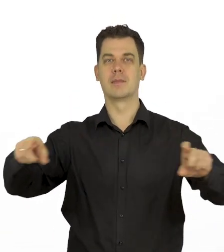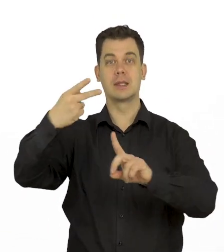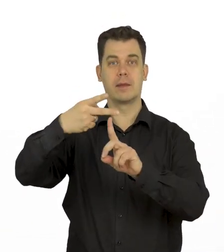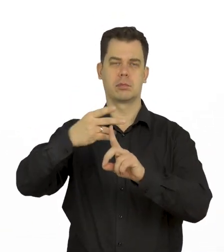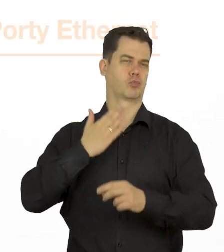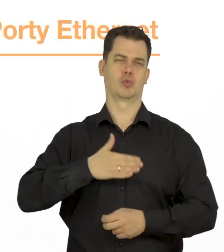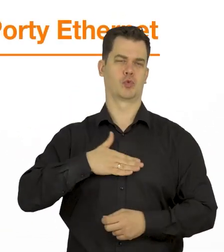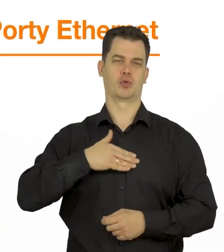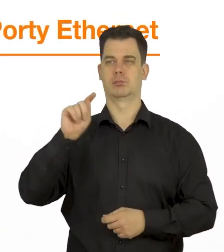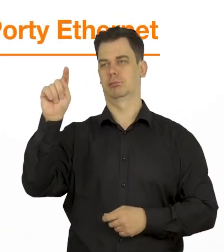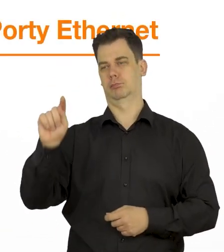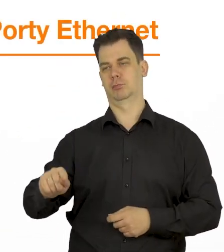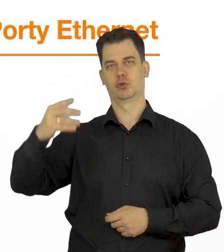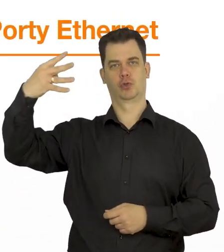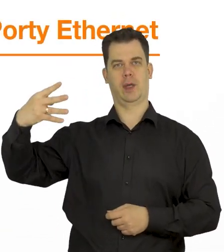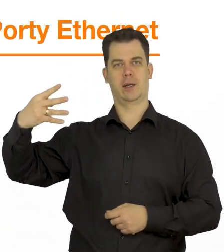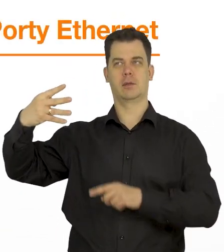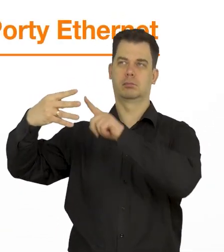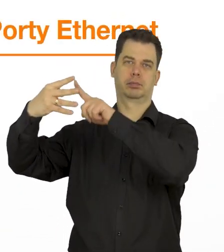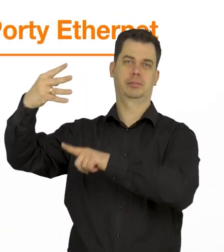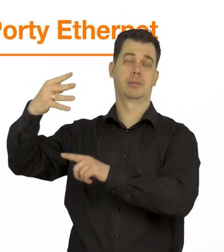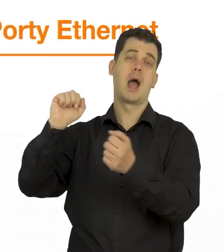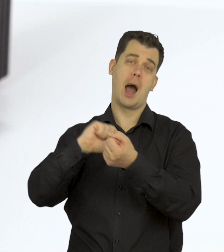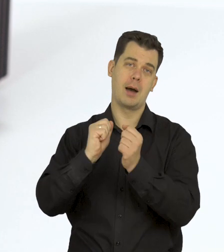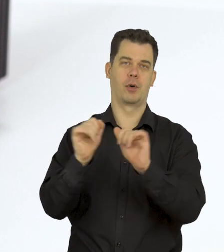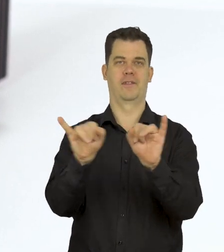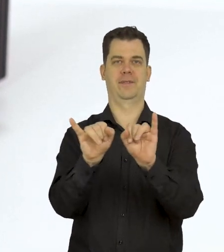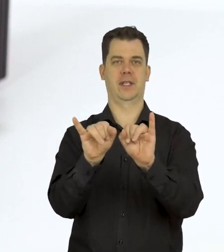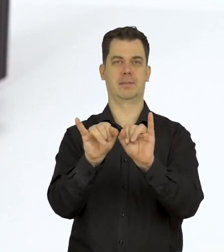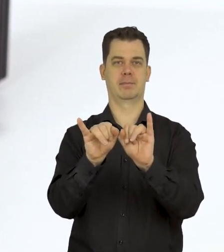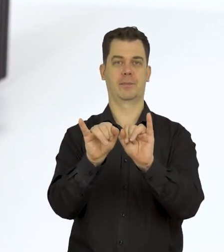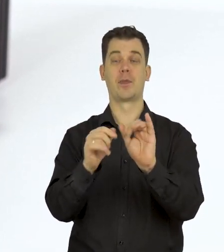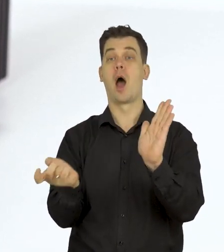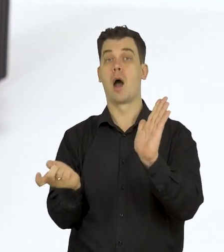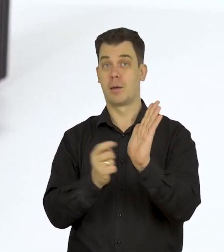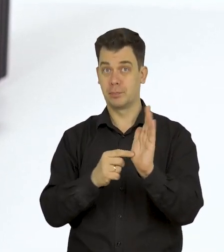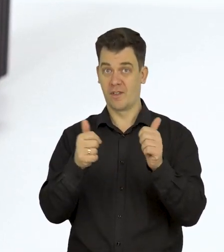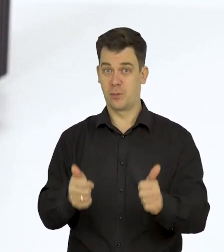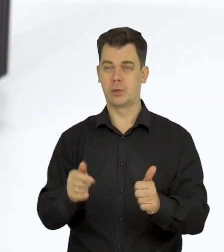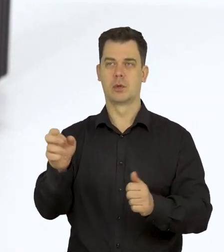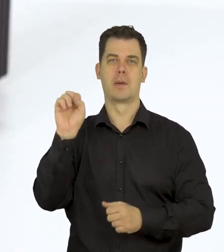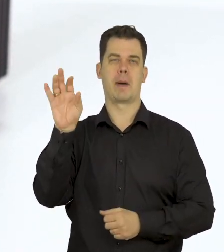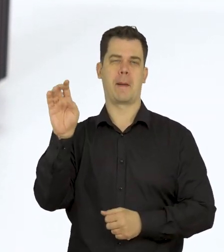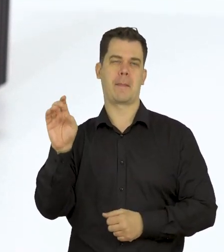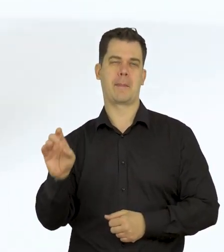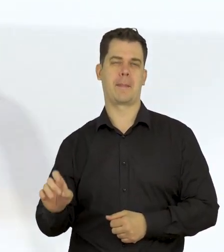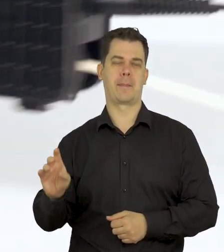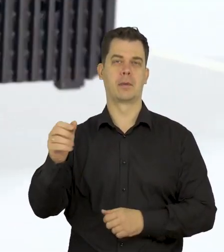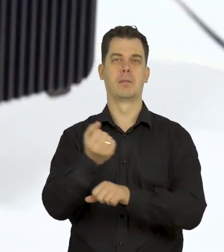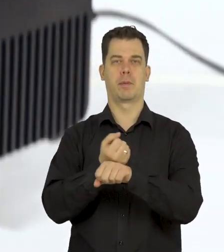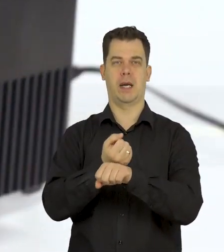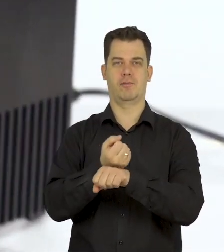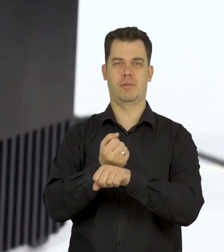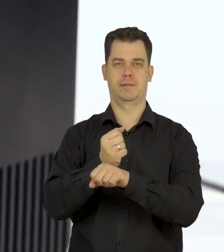czarnego portu Ethernet lub łączymy je przez Wi-Fi. Teraz włącz Fanboxa i poczekaj, aż diody zaświecą się na pomarańczowo.